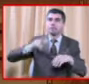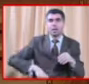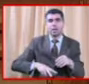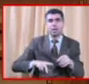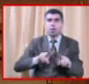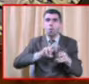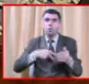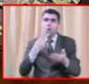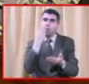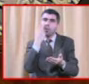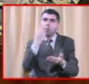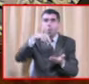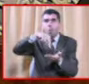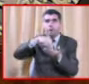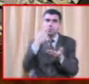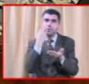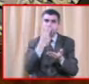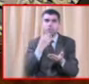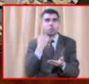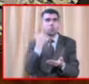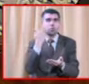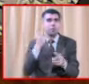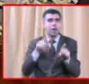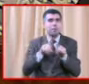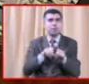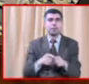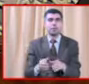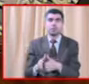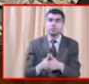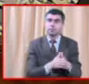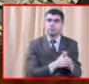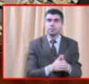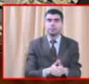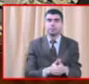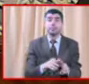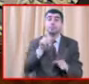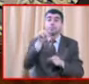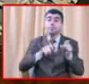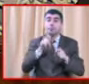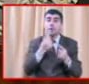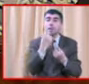نتفرج وتنطلبوا من الحكومه باش يكون عندها واحد. هل هناك من تعقيبات اضافيه؟